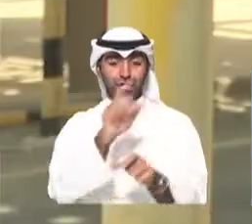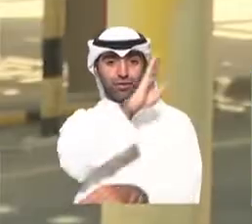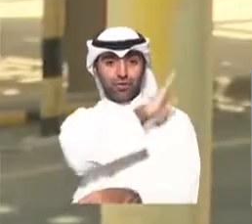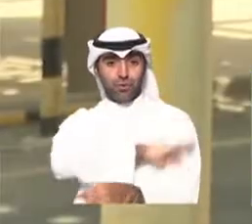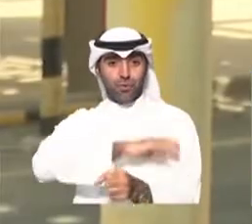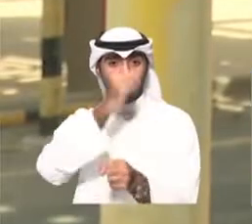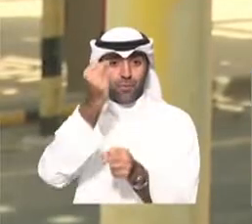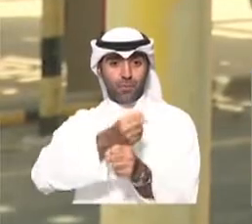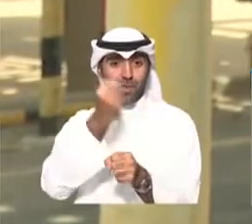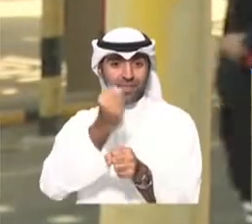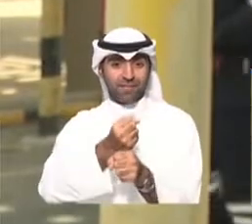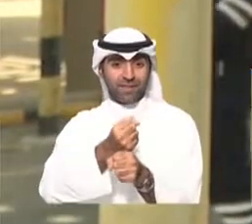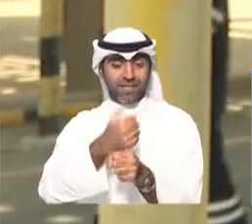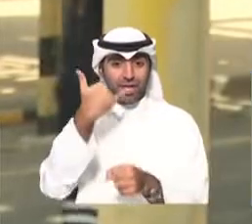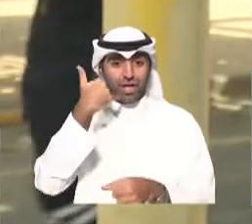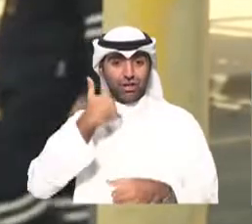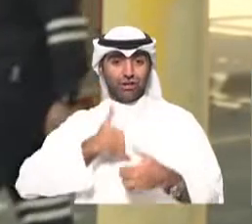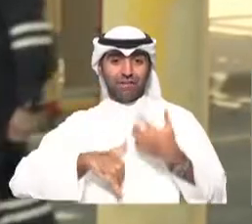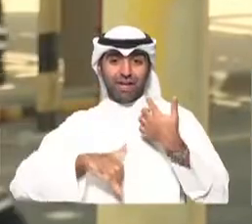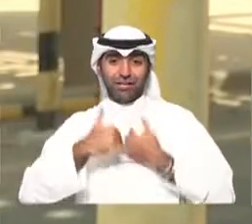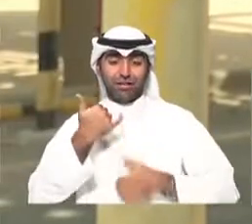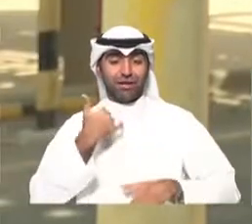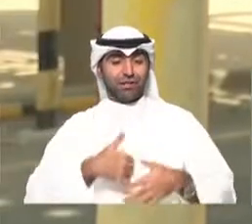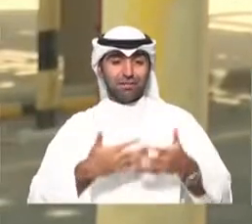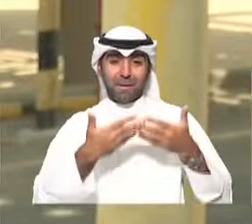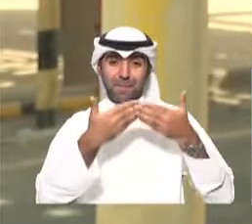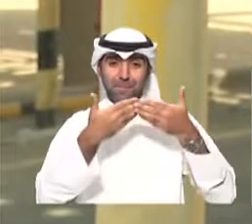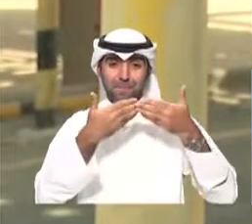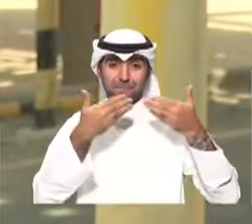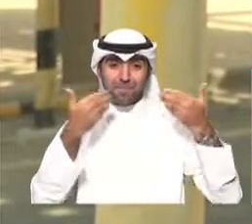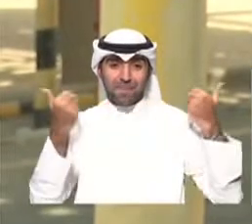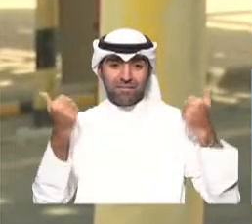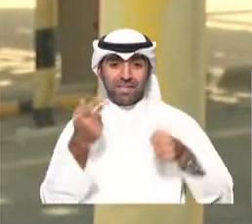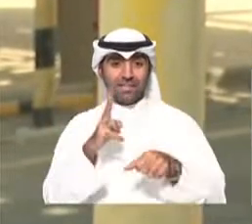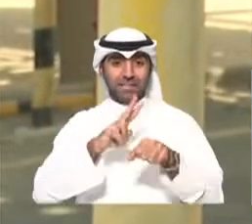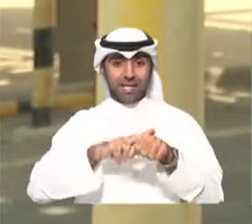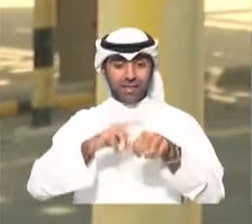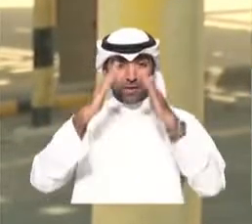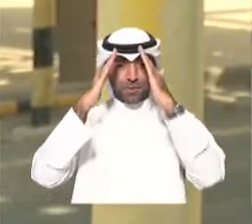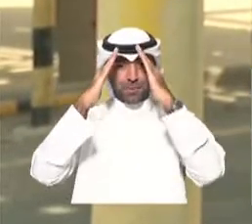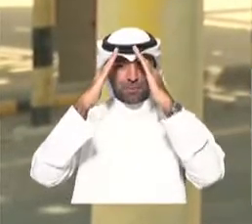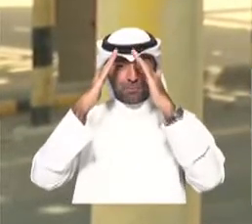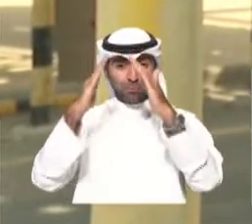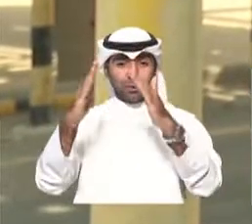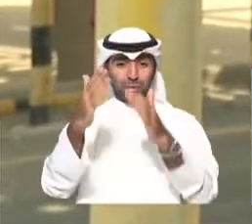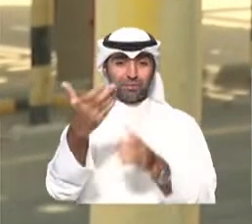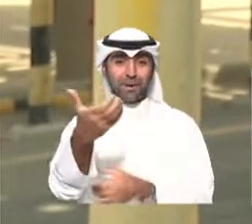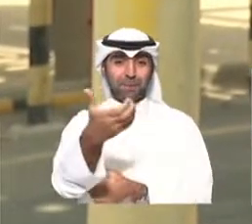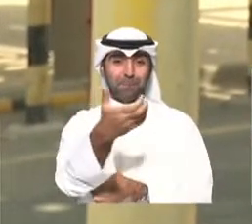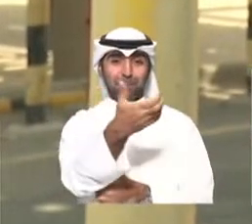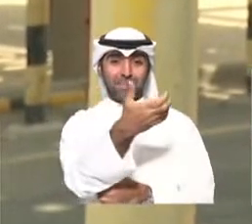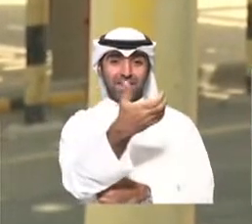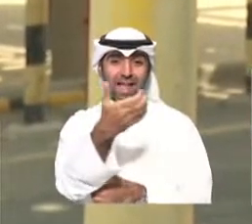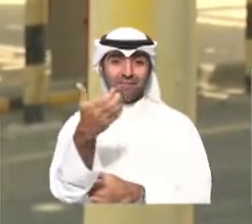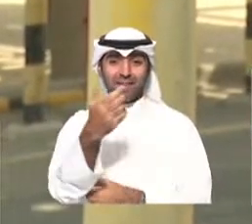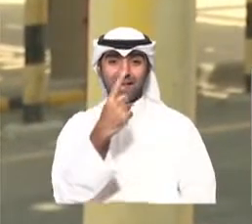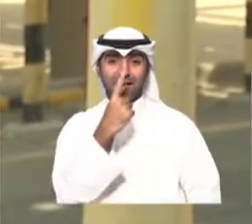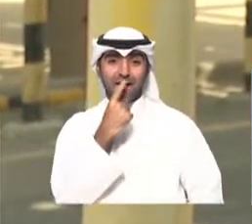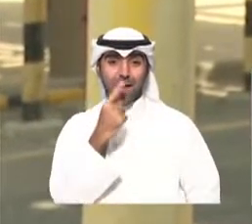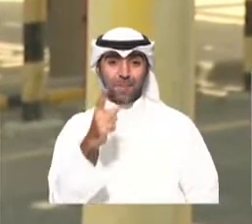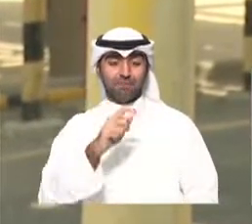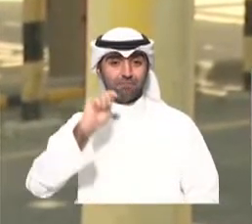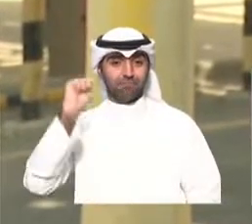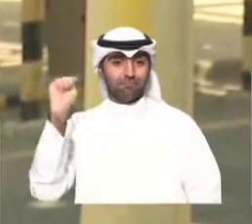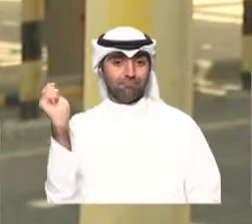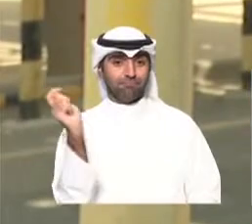من التشغيل ومن الاجهزه ومن الاطفاء، يعني اشتغلوا بكفاءة عالية جدا واحترافية عالية، استطاعوا